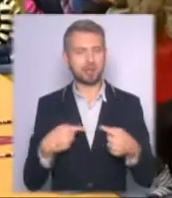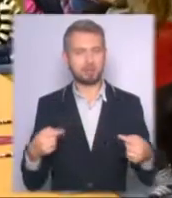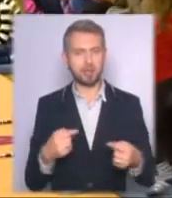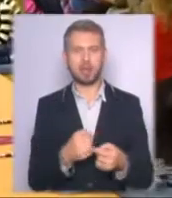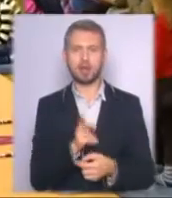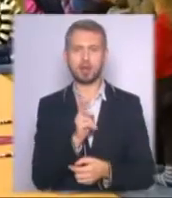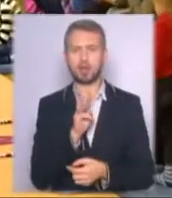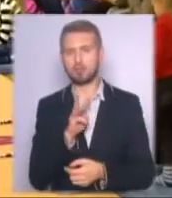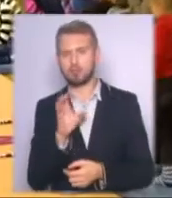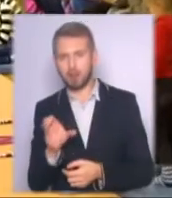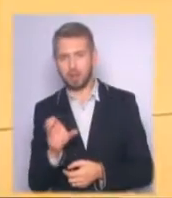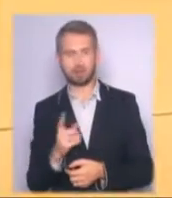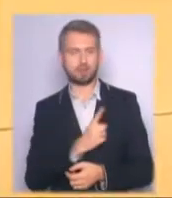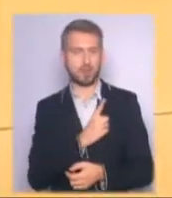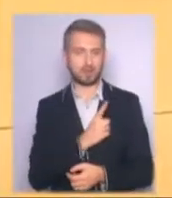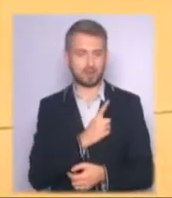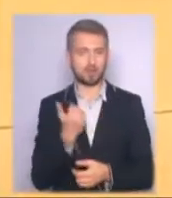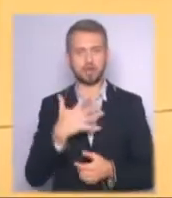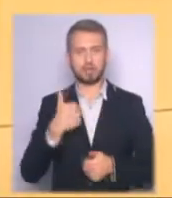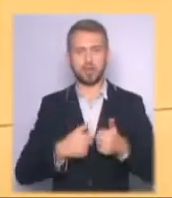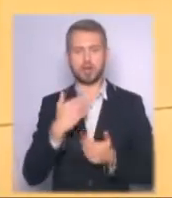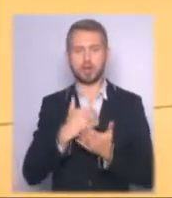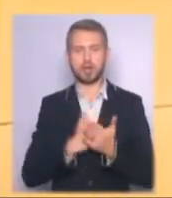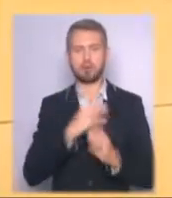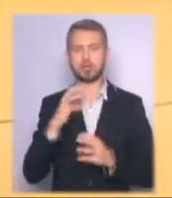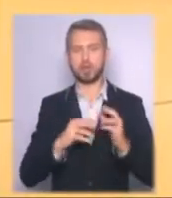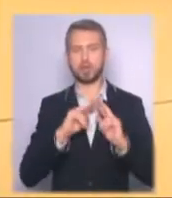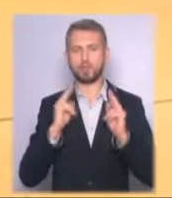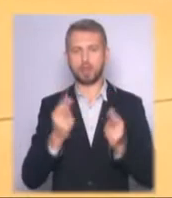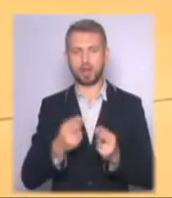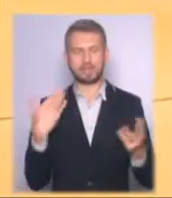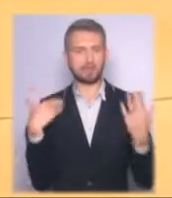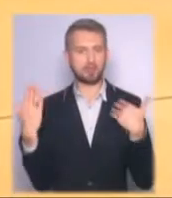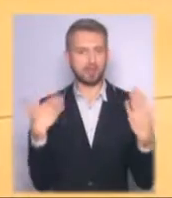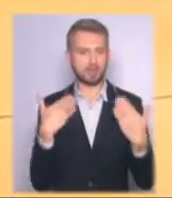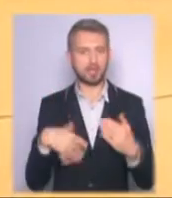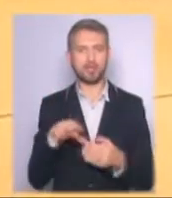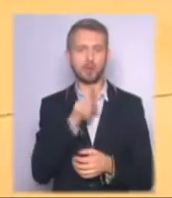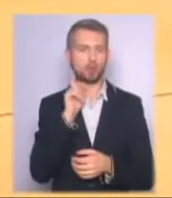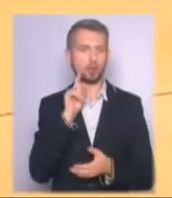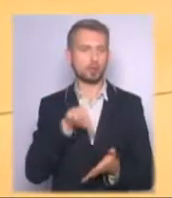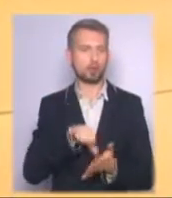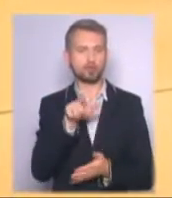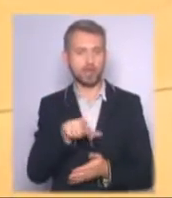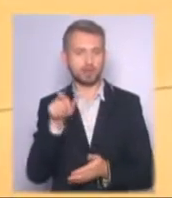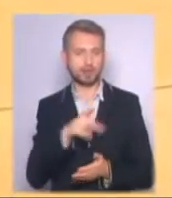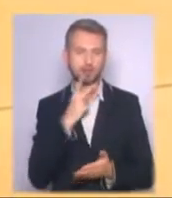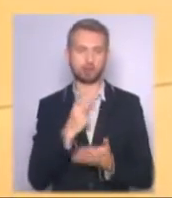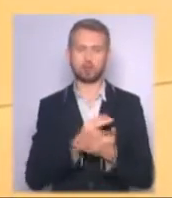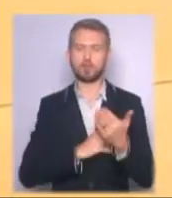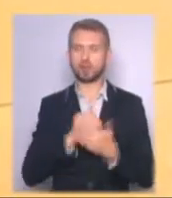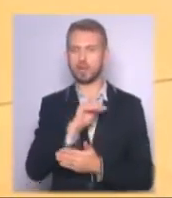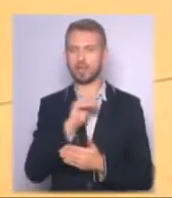майстри спорту натомість змагаються вже за програмою Міжнародної федерації гімнастики. Усі юні учасниці демонструють високий